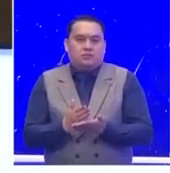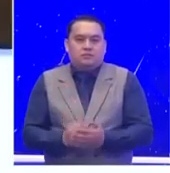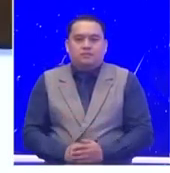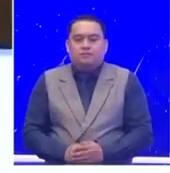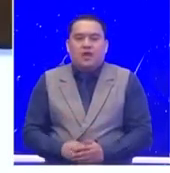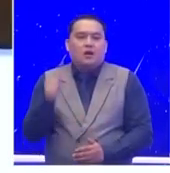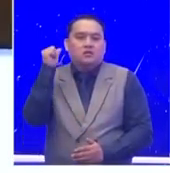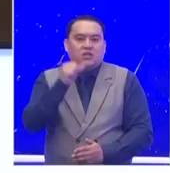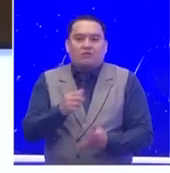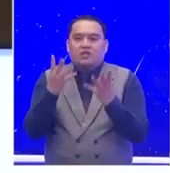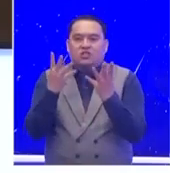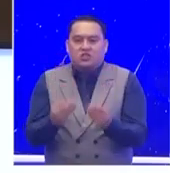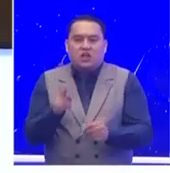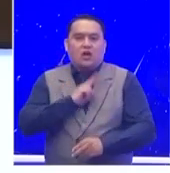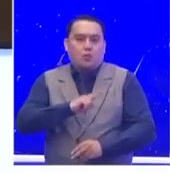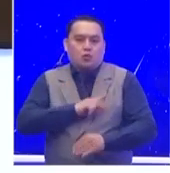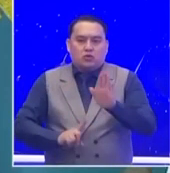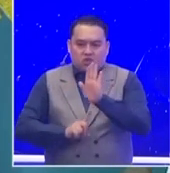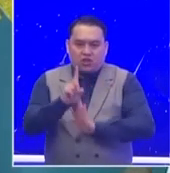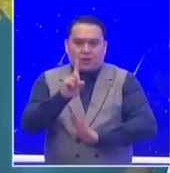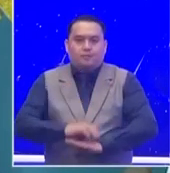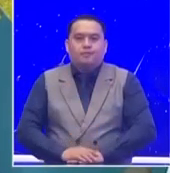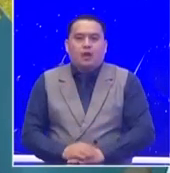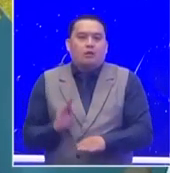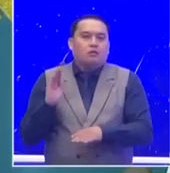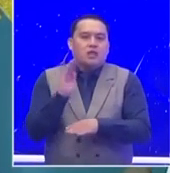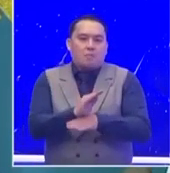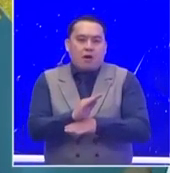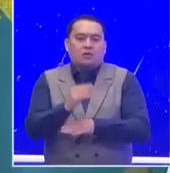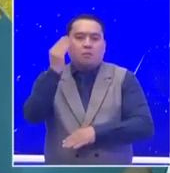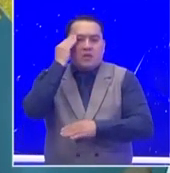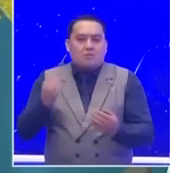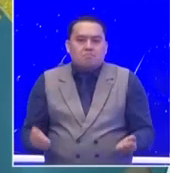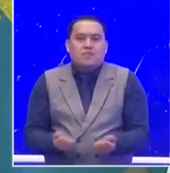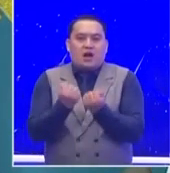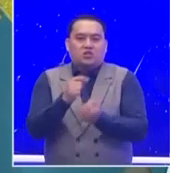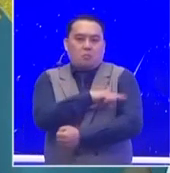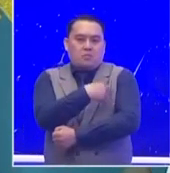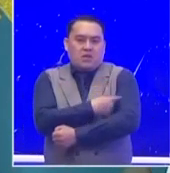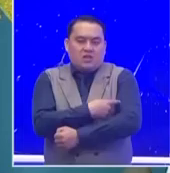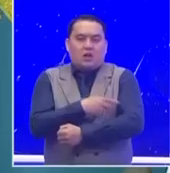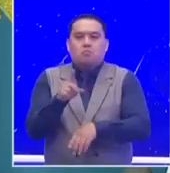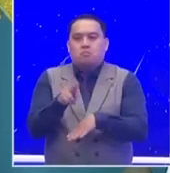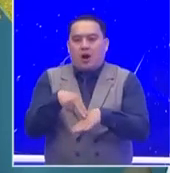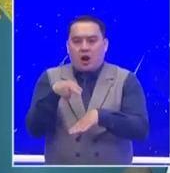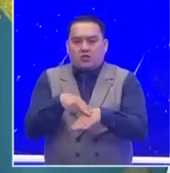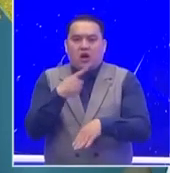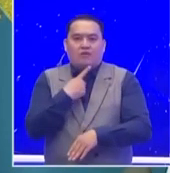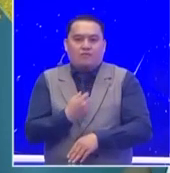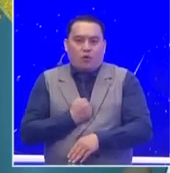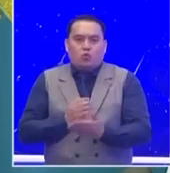С завтрашнего дня начинайте эту работу проводить. Дополнительные меры по поддержке медицинских работников, полицейских,